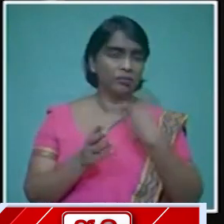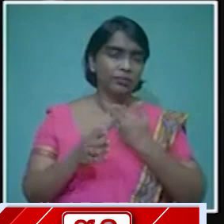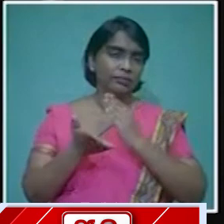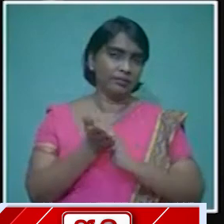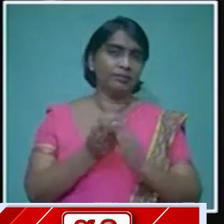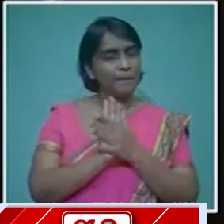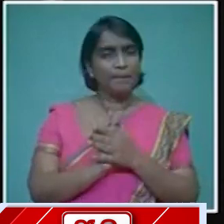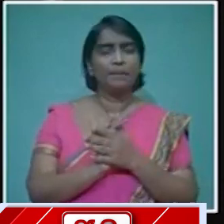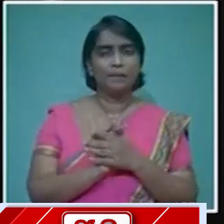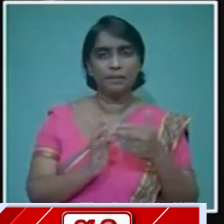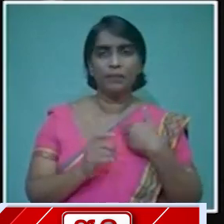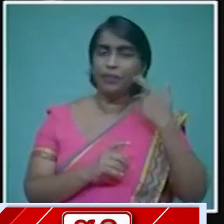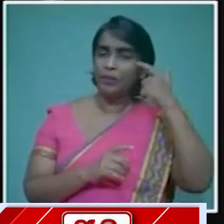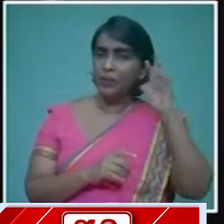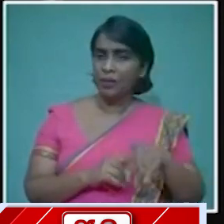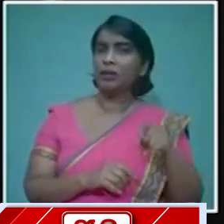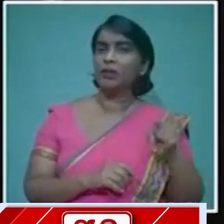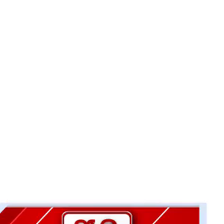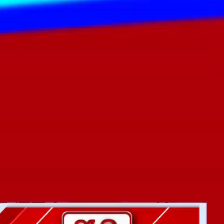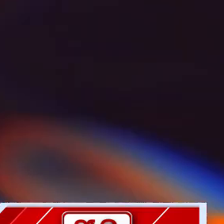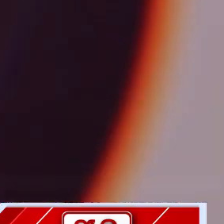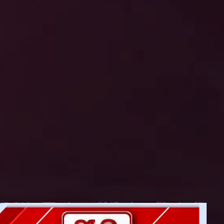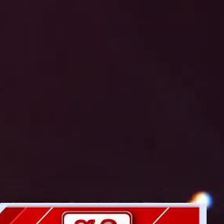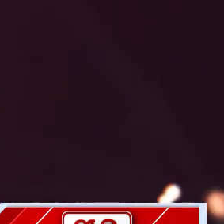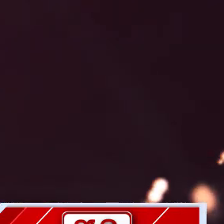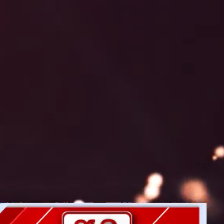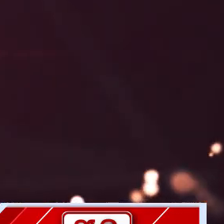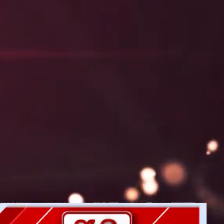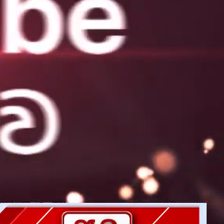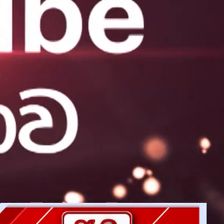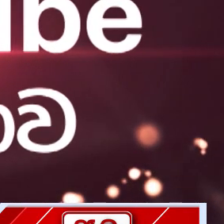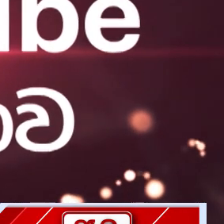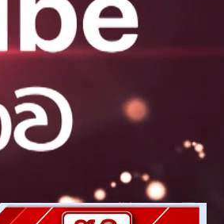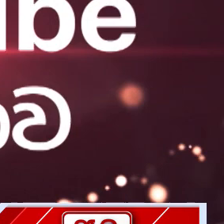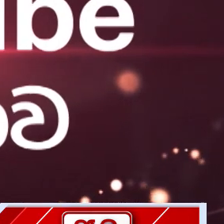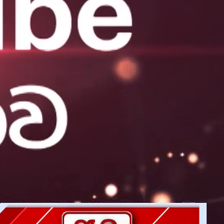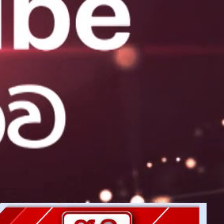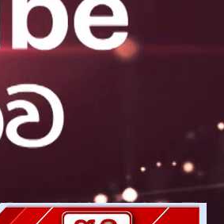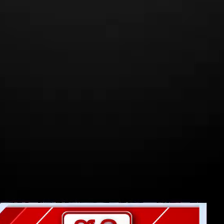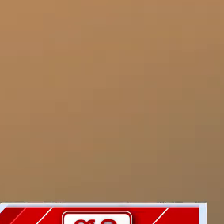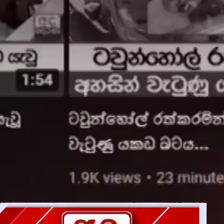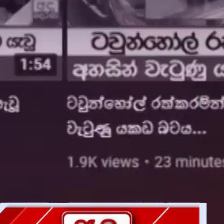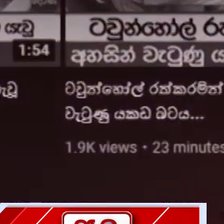කිසි සහනයක් ලබා දීම අපි බලාපොරොත්තු වෙනවා ඒ සහනයන් ලබා දෙන්න අද දෙරණ YouTube